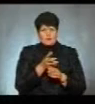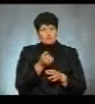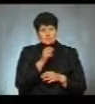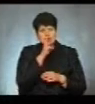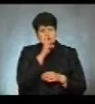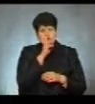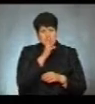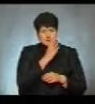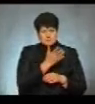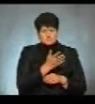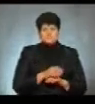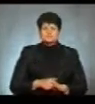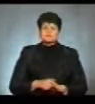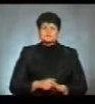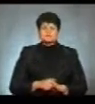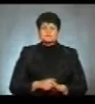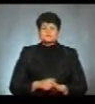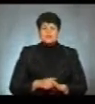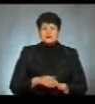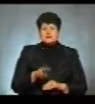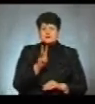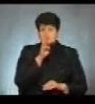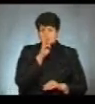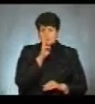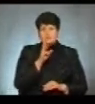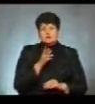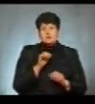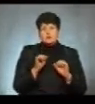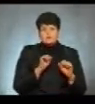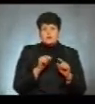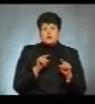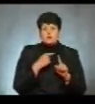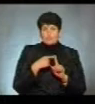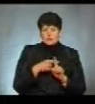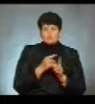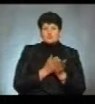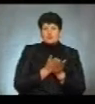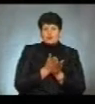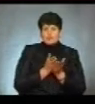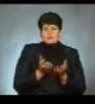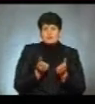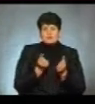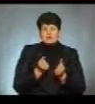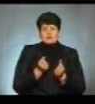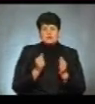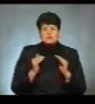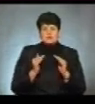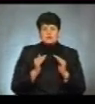це винагороду. Винагорода управителя плюс послуга по утриманню житла.